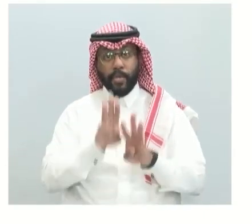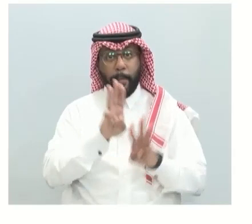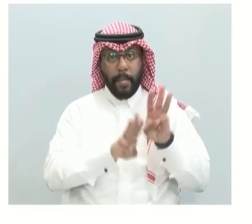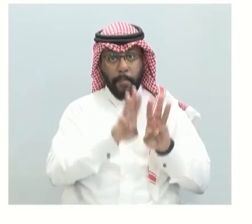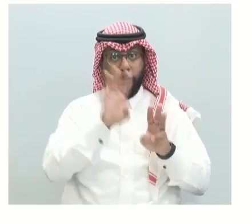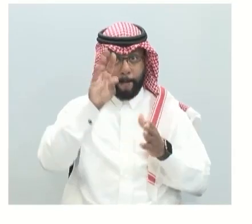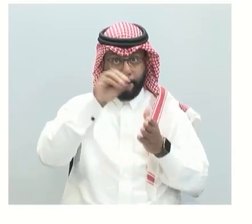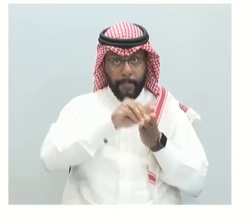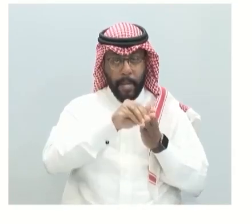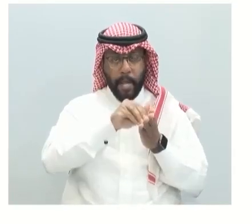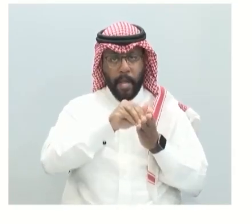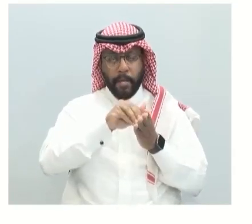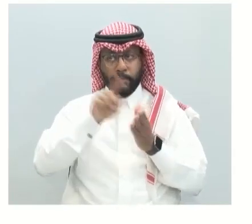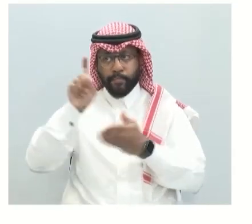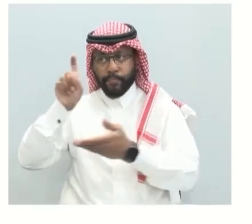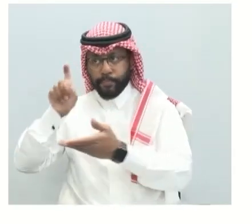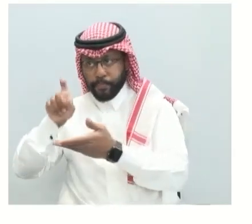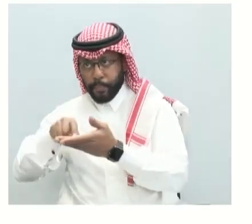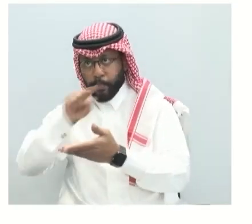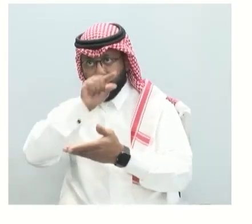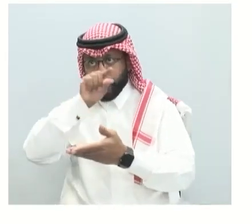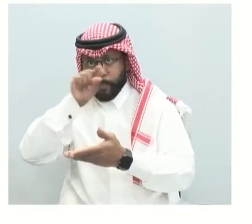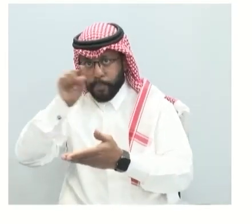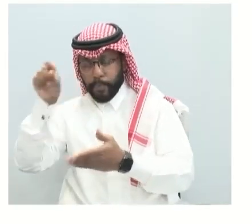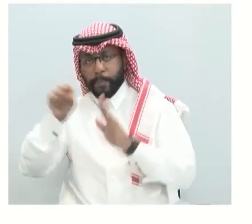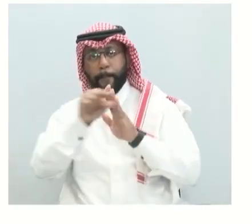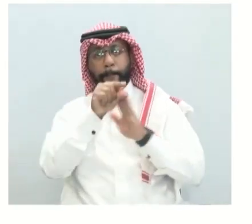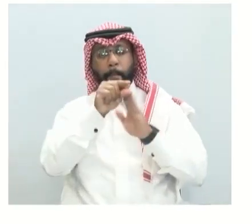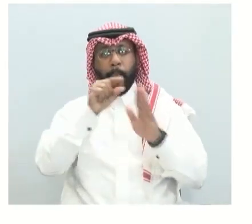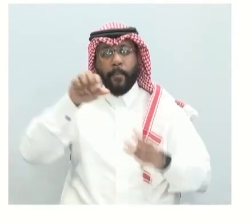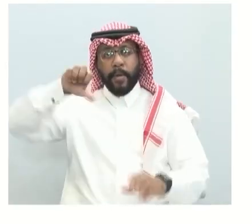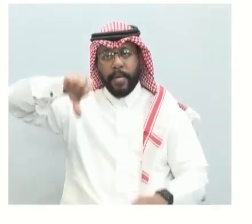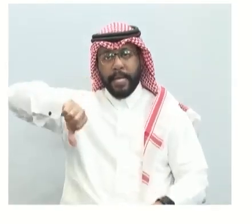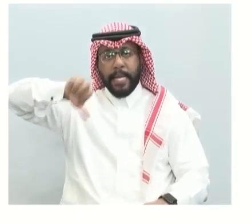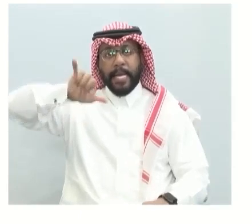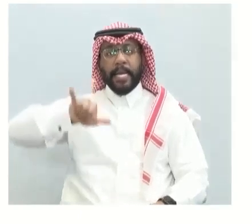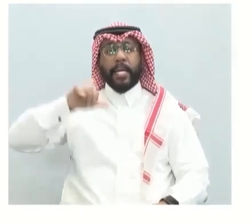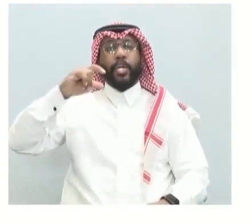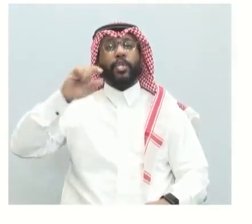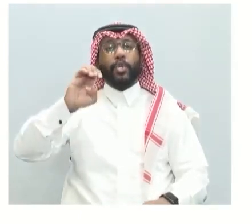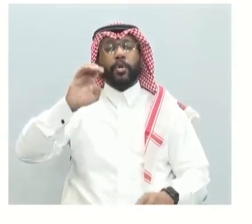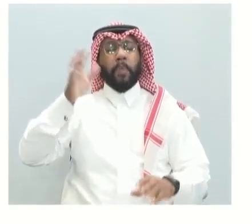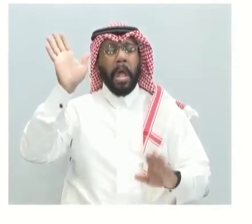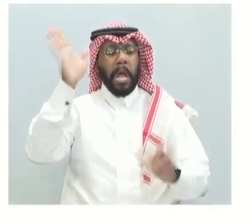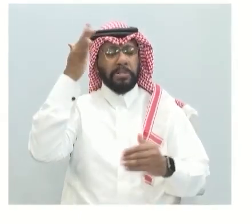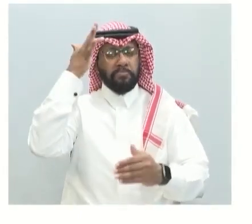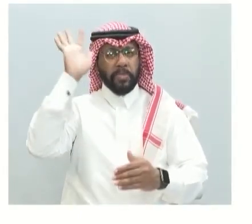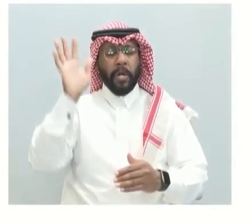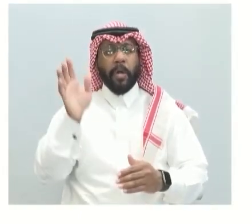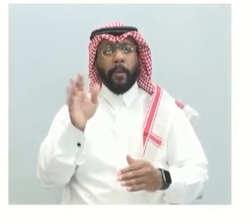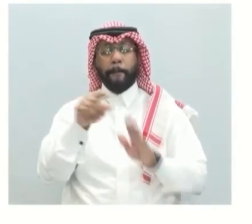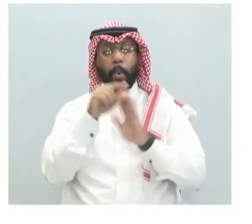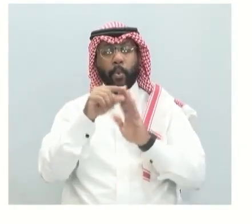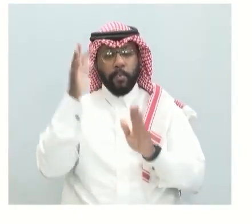دبليو دوت بينك المحرك البحث الخاص بمايكروسوفت بعدها نقوم بكتابه اسم الموضوع المراد البحث